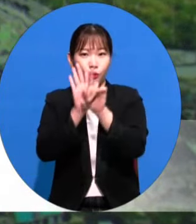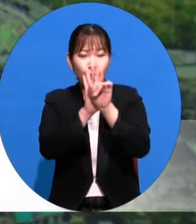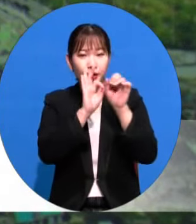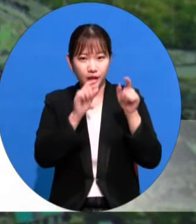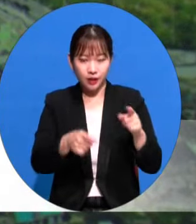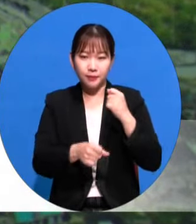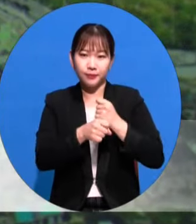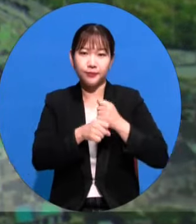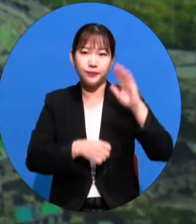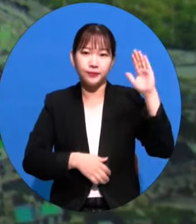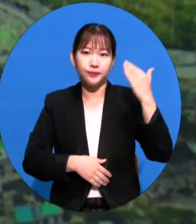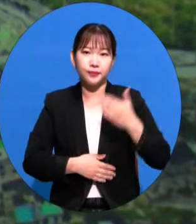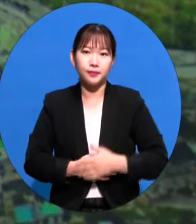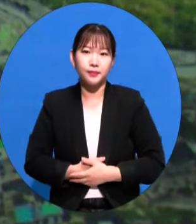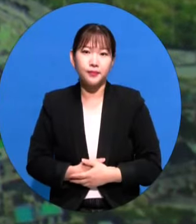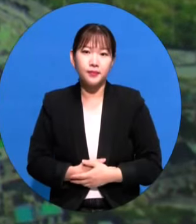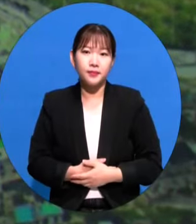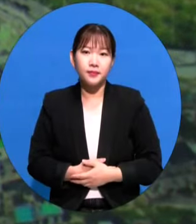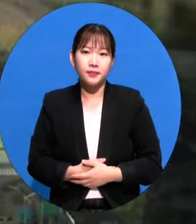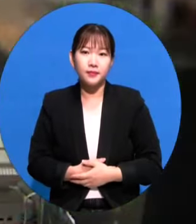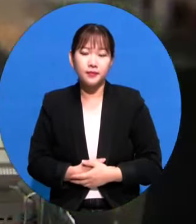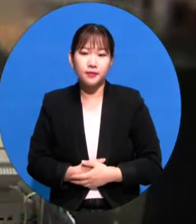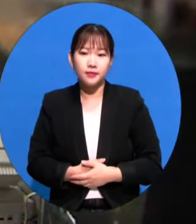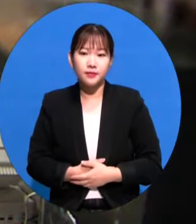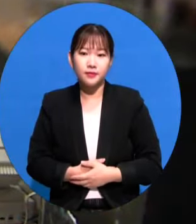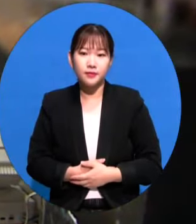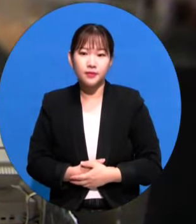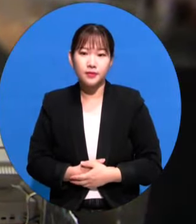삼아야 합니다. 김윤 기자입니다.